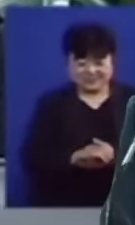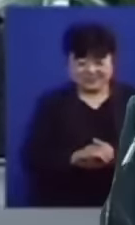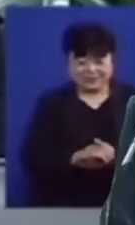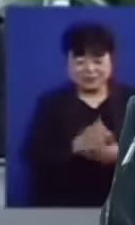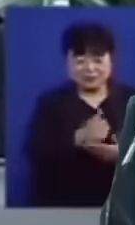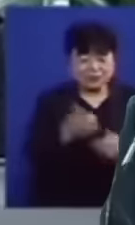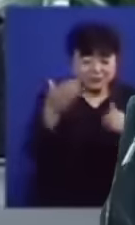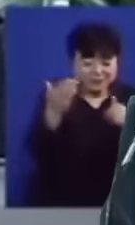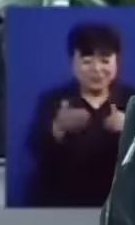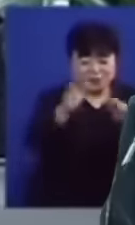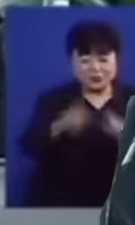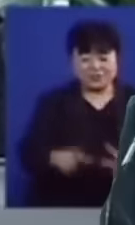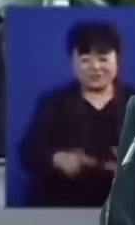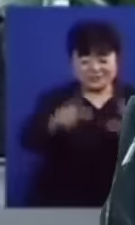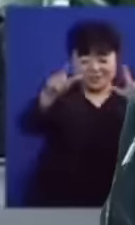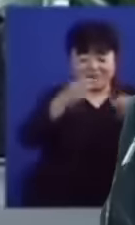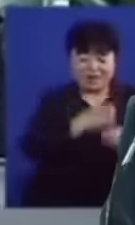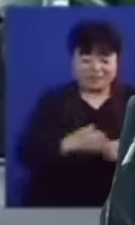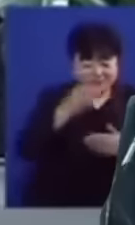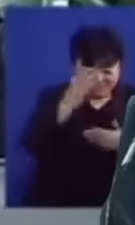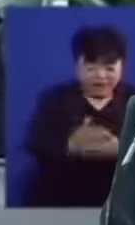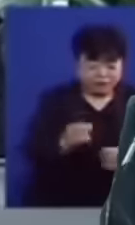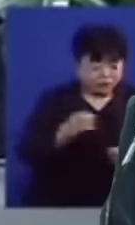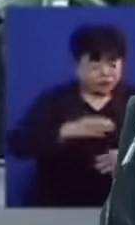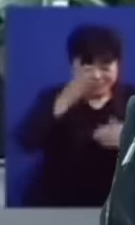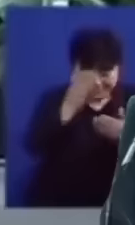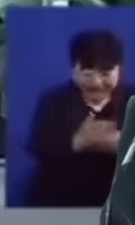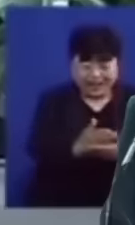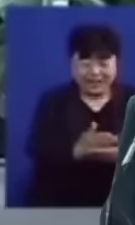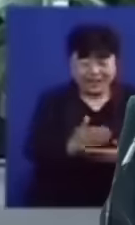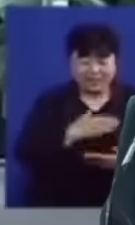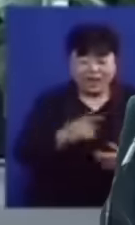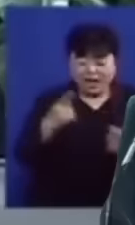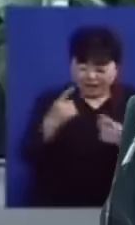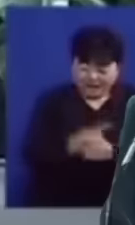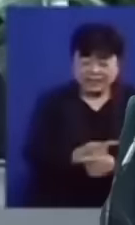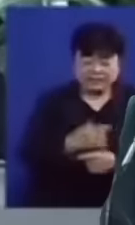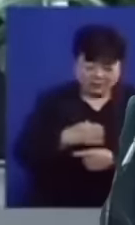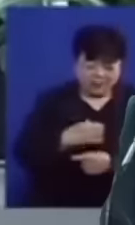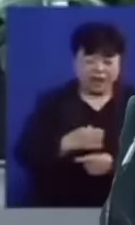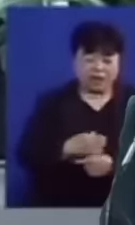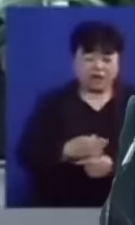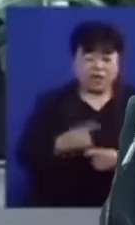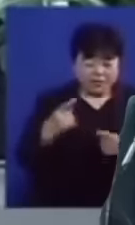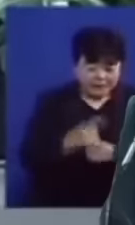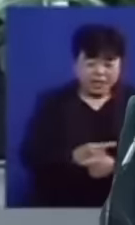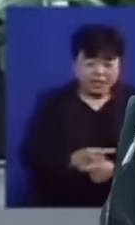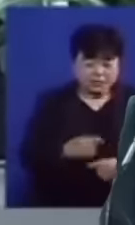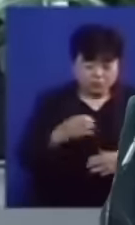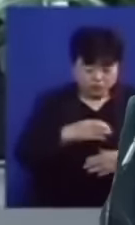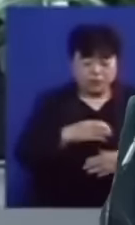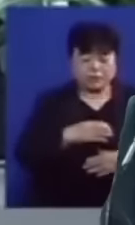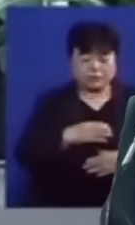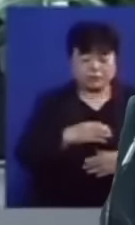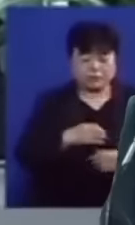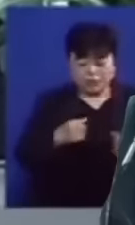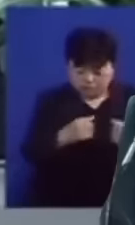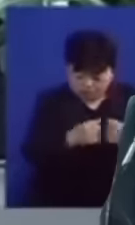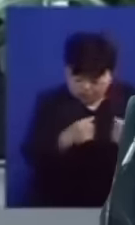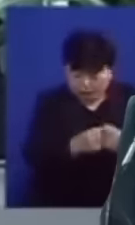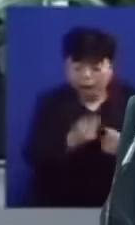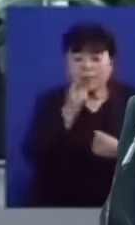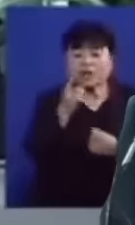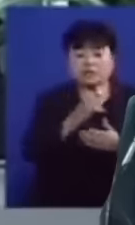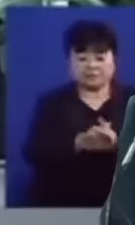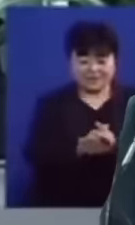우리 주님께서는 오늘도 근심도 말고 두려워하지 말 것은 내가 대신 근심했고 내가 대신 두려움과 싸웠다고